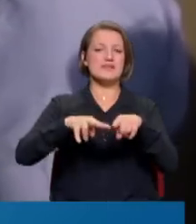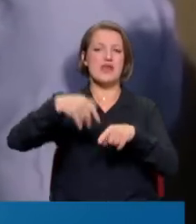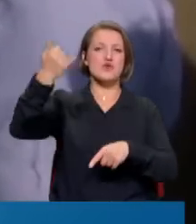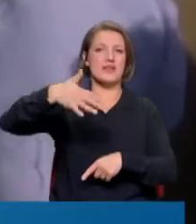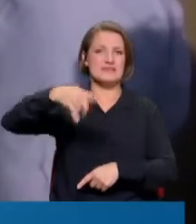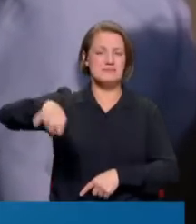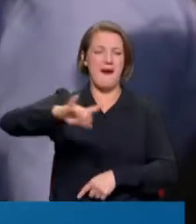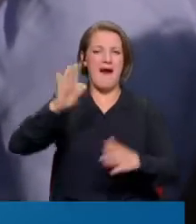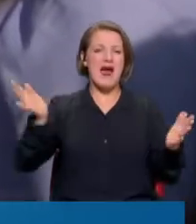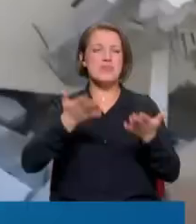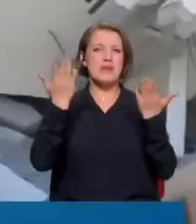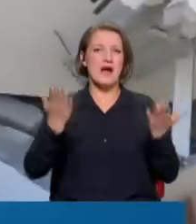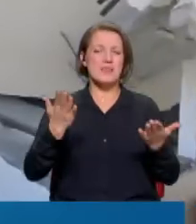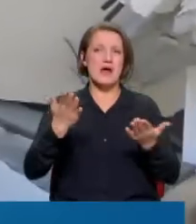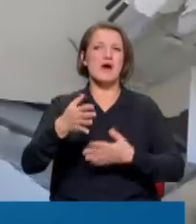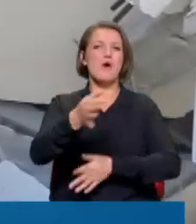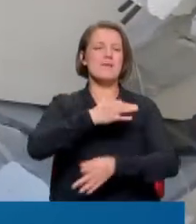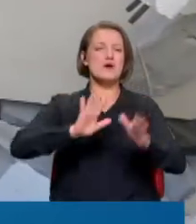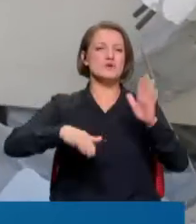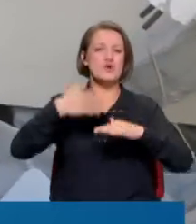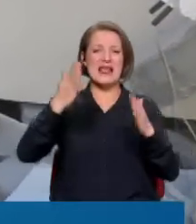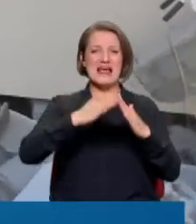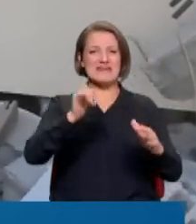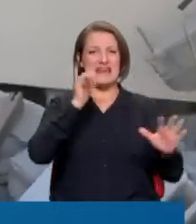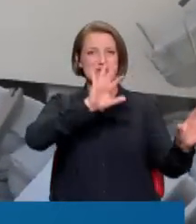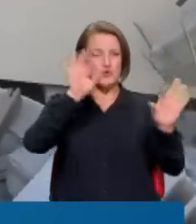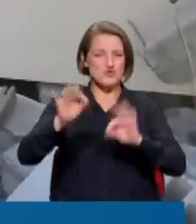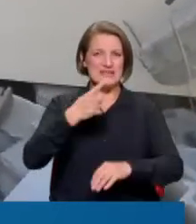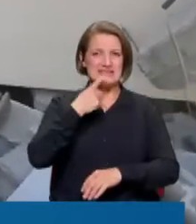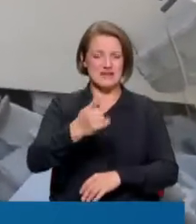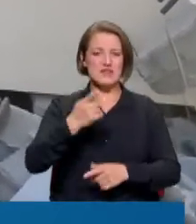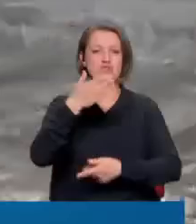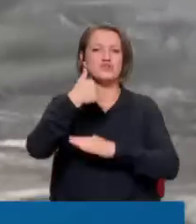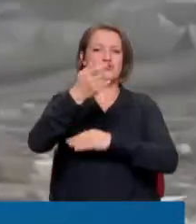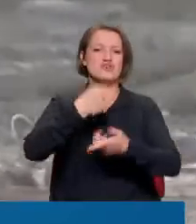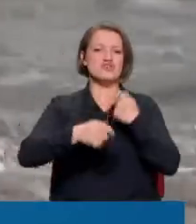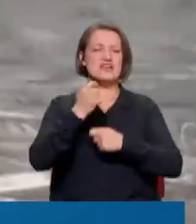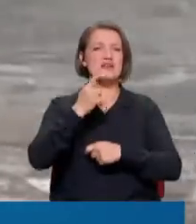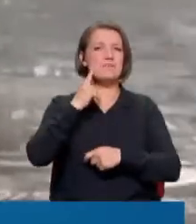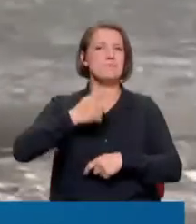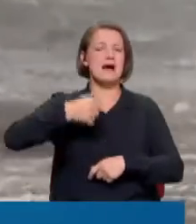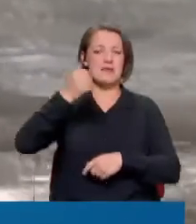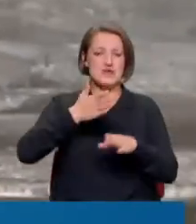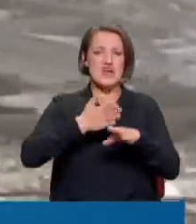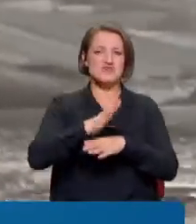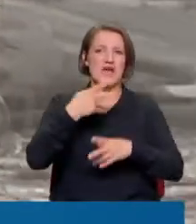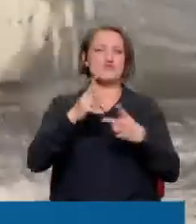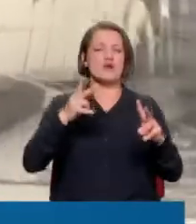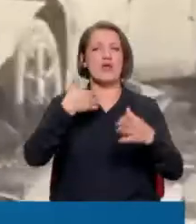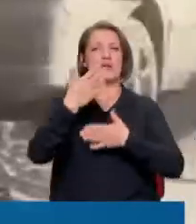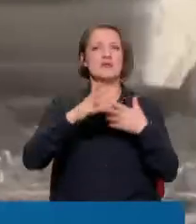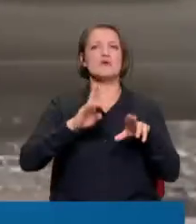yönetimi her kad Hare dönecekler dese de Dışişleri Bakanı Cohen gerçeği dile getirdi